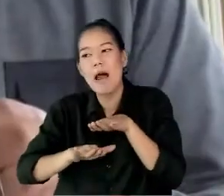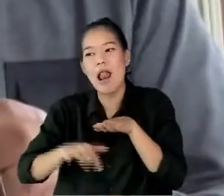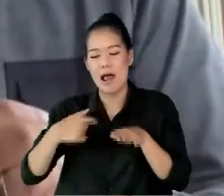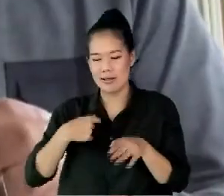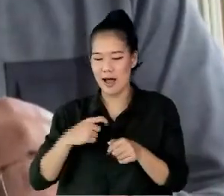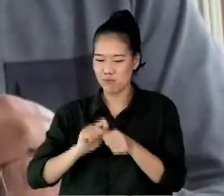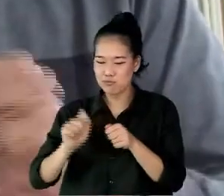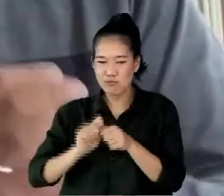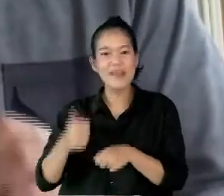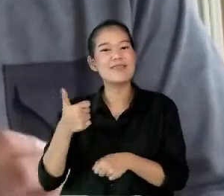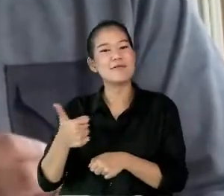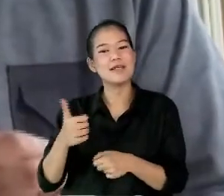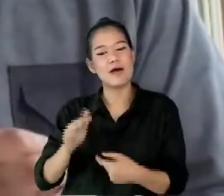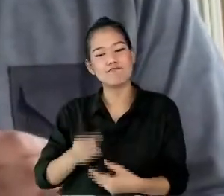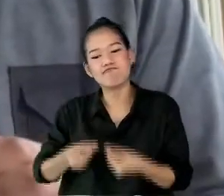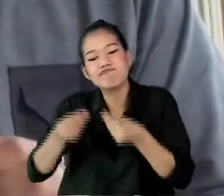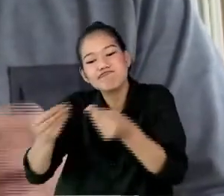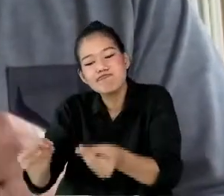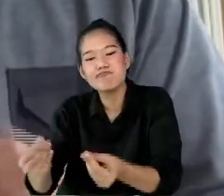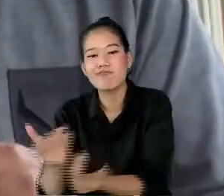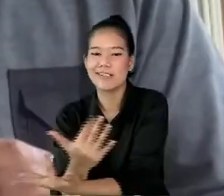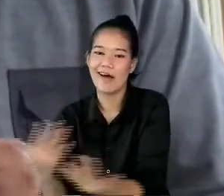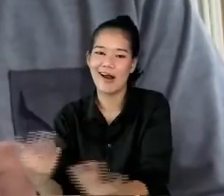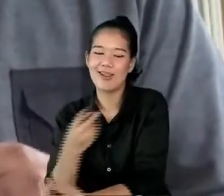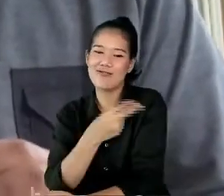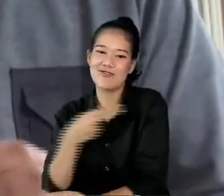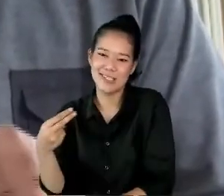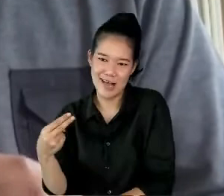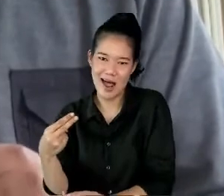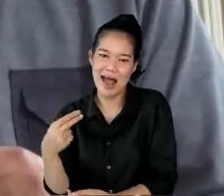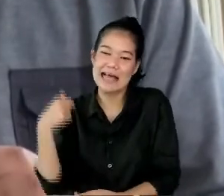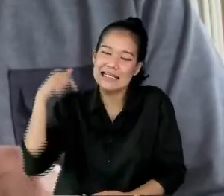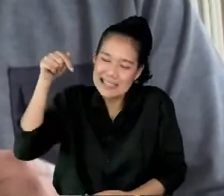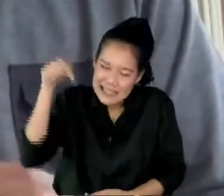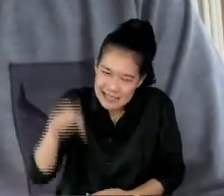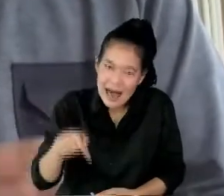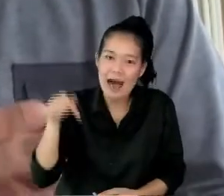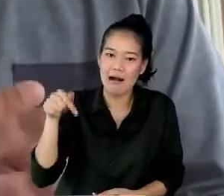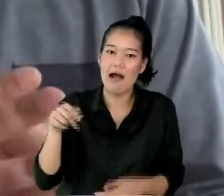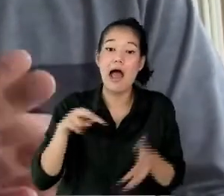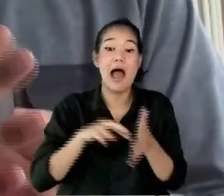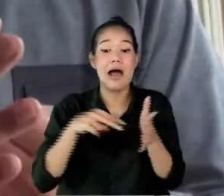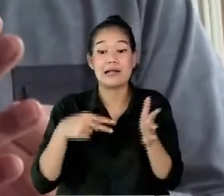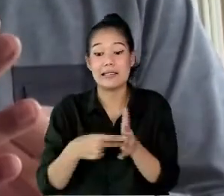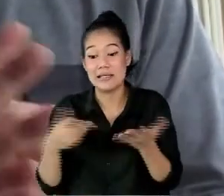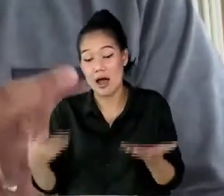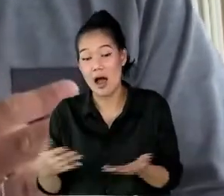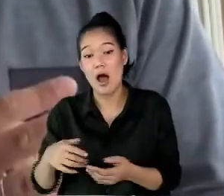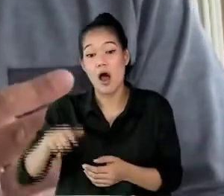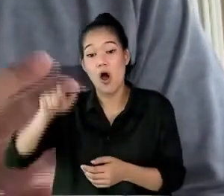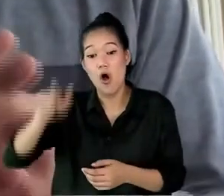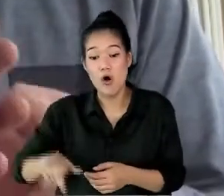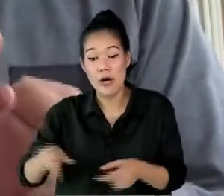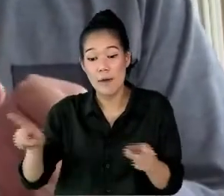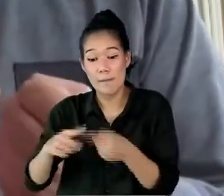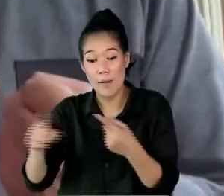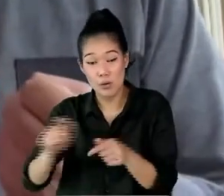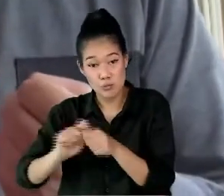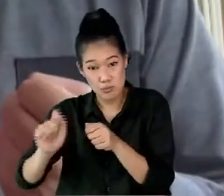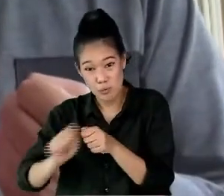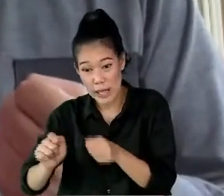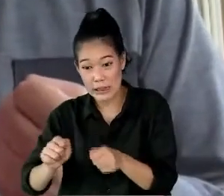yang kita bisa berikan untuk masyarakat Indonesia saat ini gitu loh. Artinya musisi ini tidak useless, tapi kita